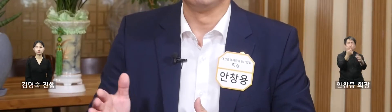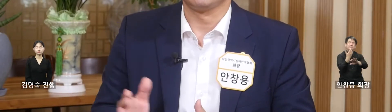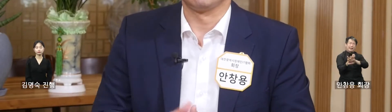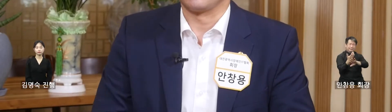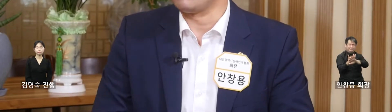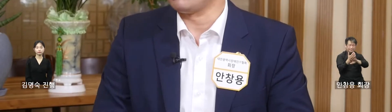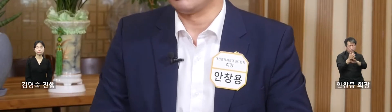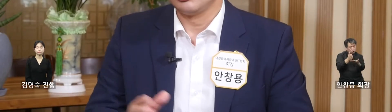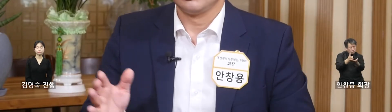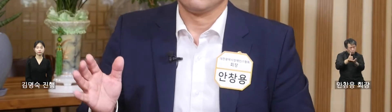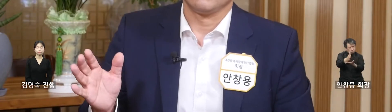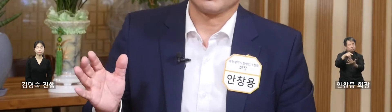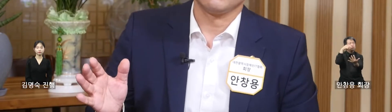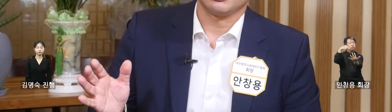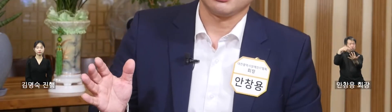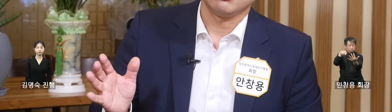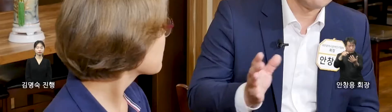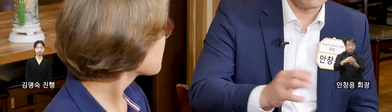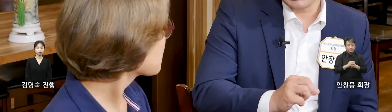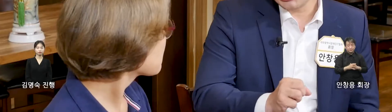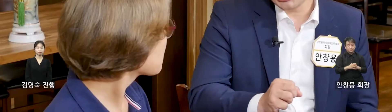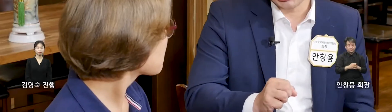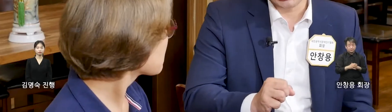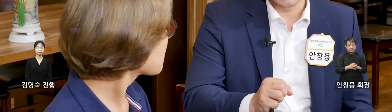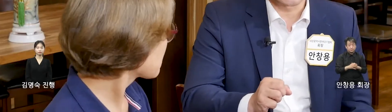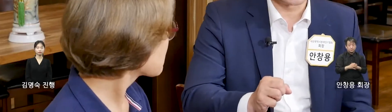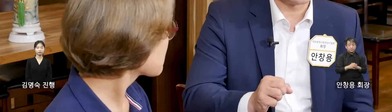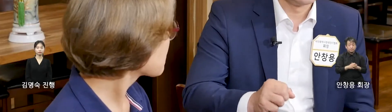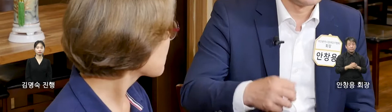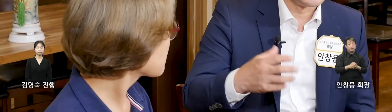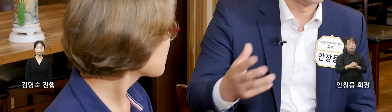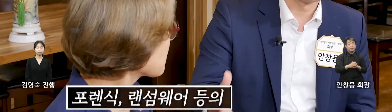그 전문 교육이에요. 예컨대